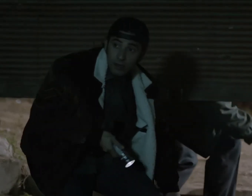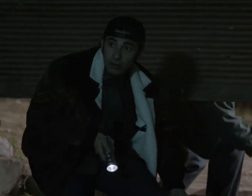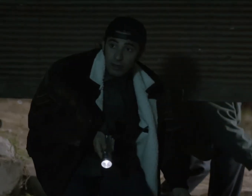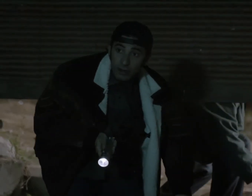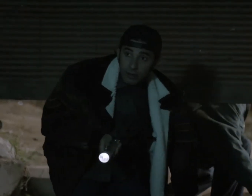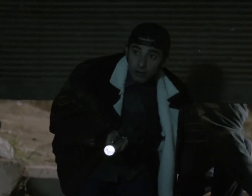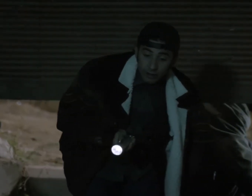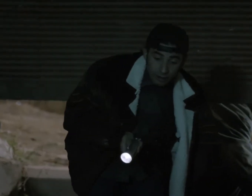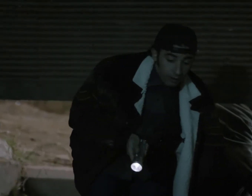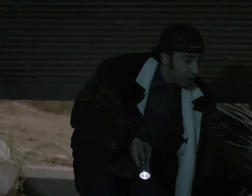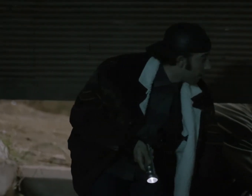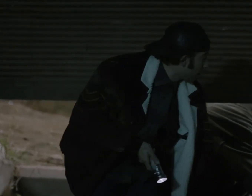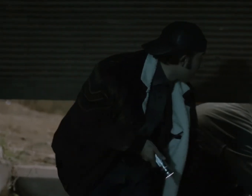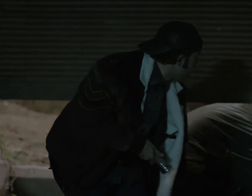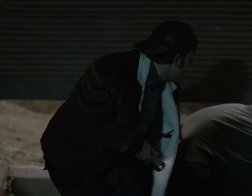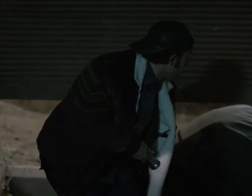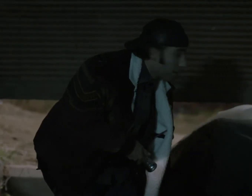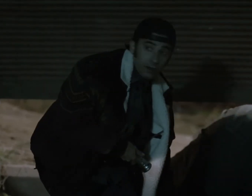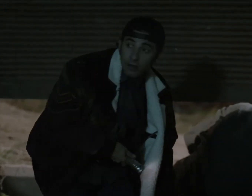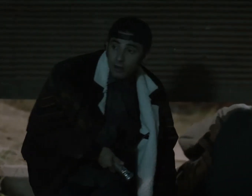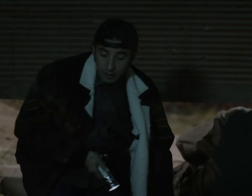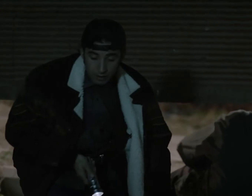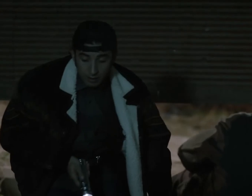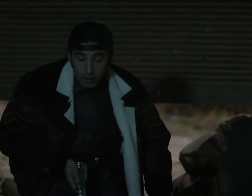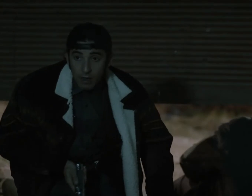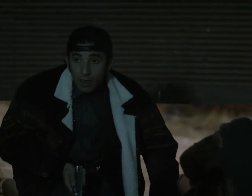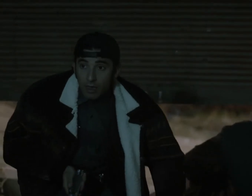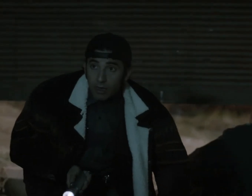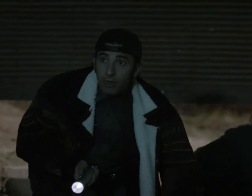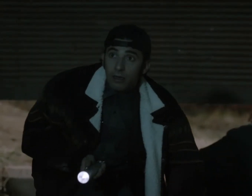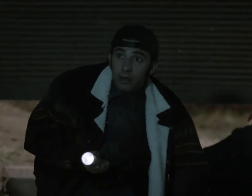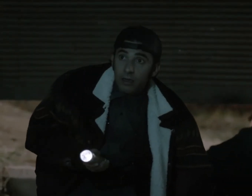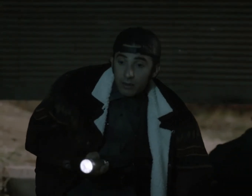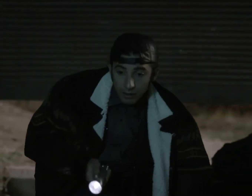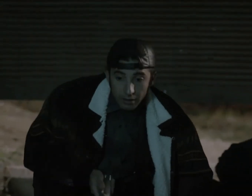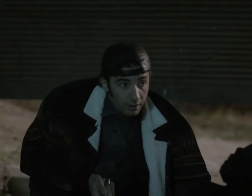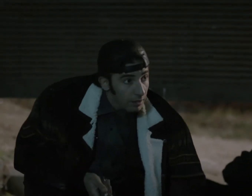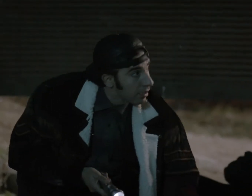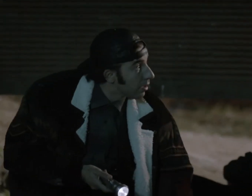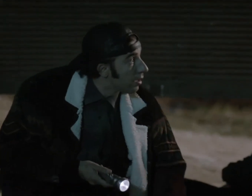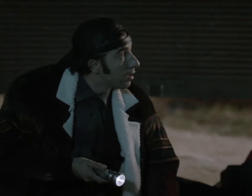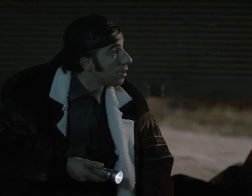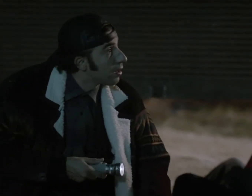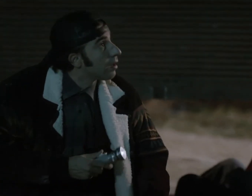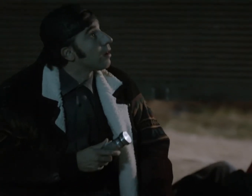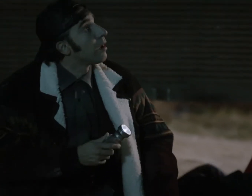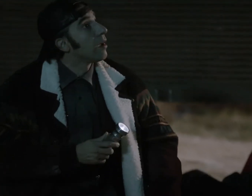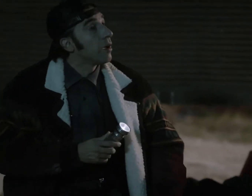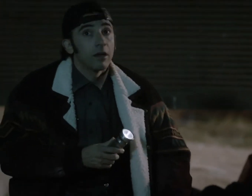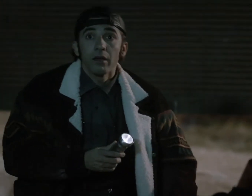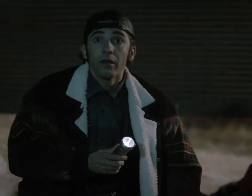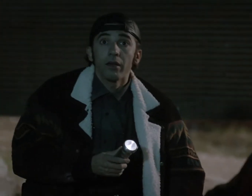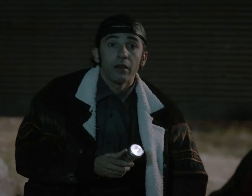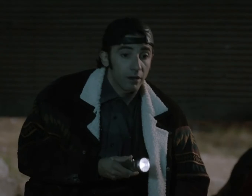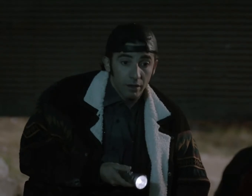Arkasından Cemil çömelip tersinden korkuyla eğilerek girdi. Süleyman feneri etrafa tutarak inceliyor. Cemil betbeniz atık